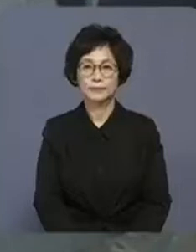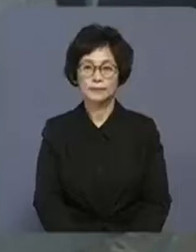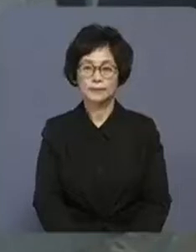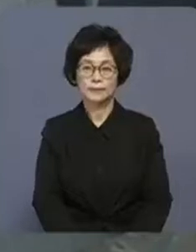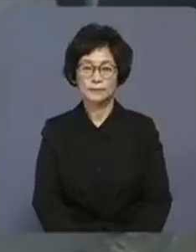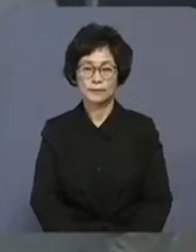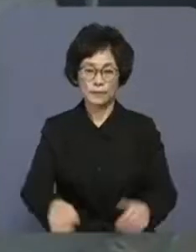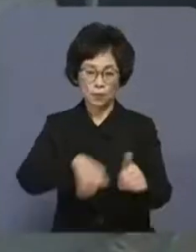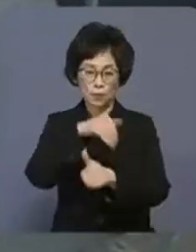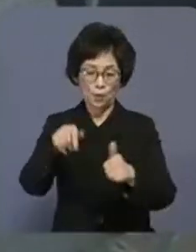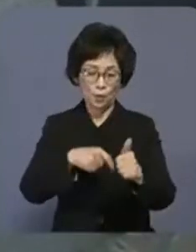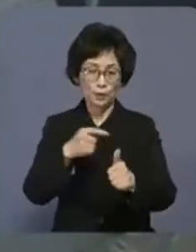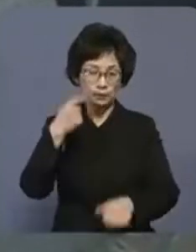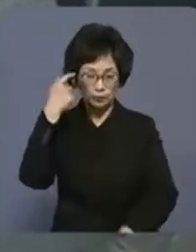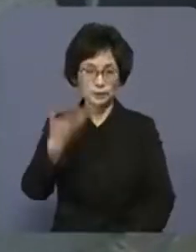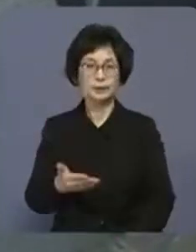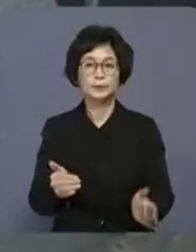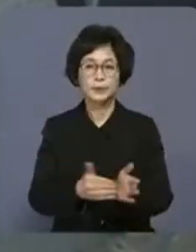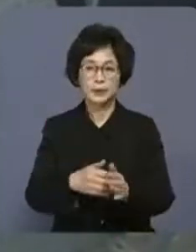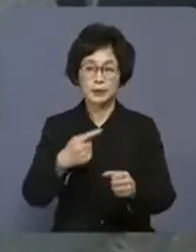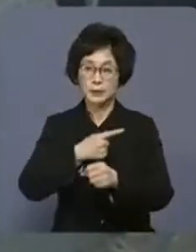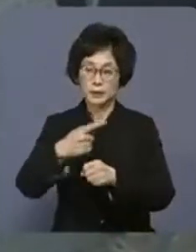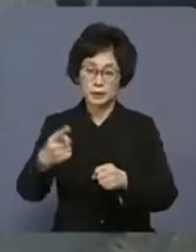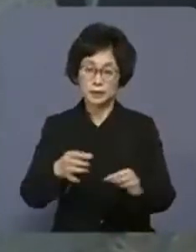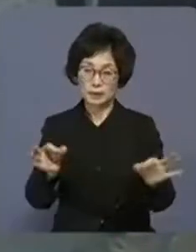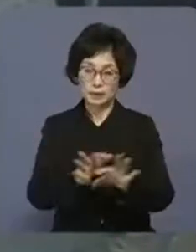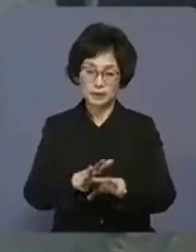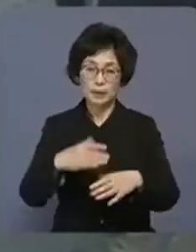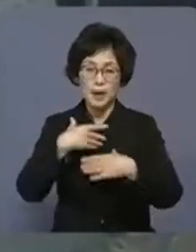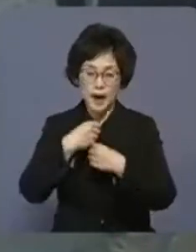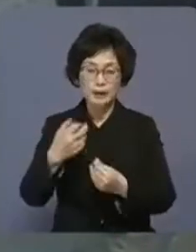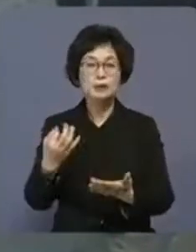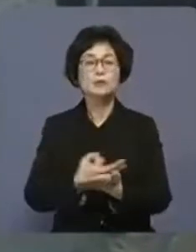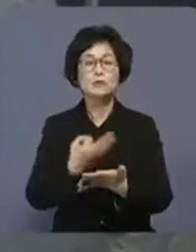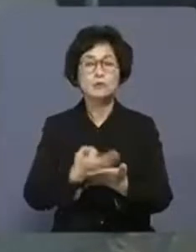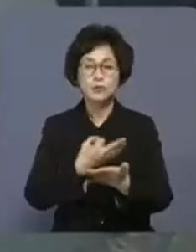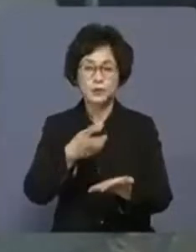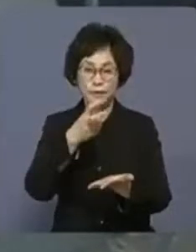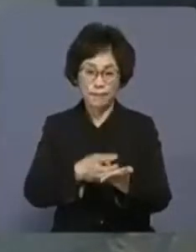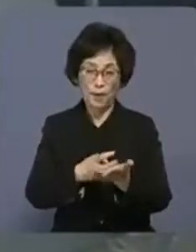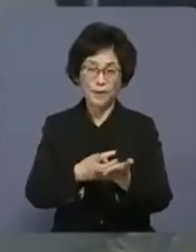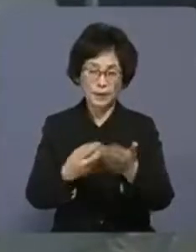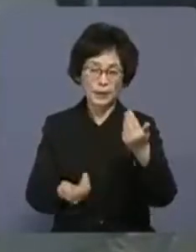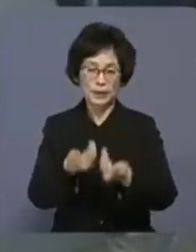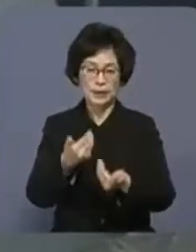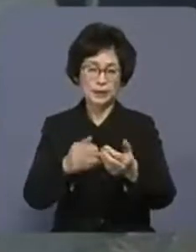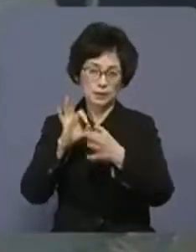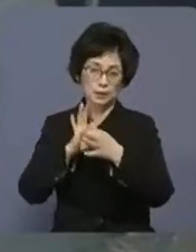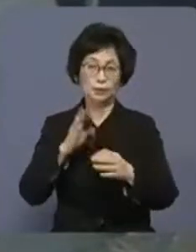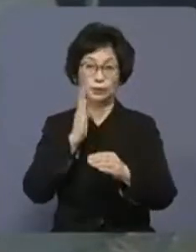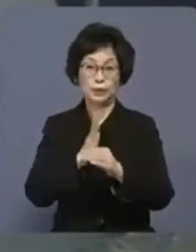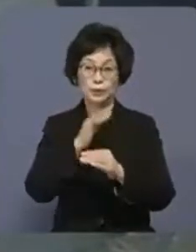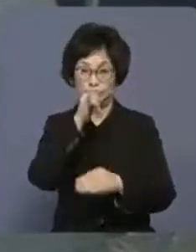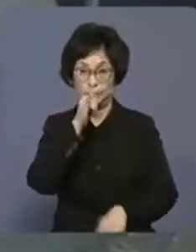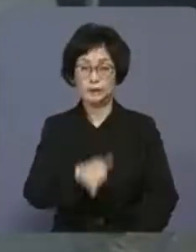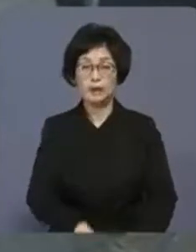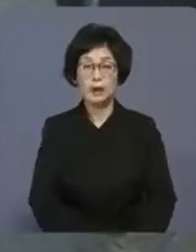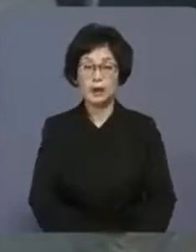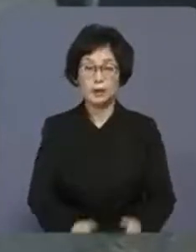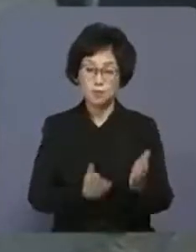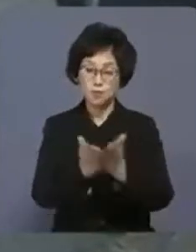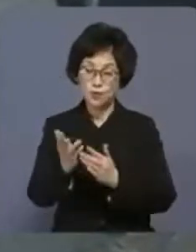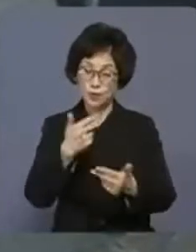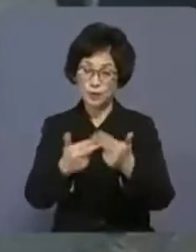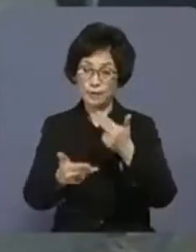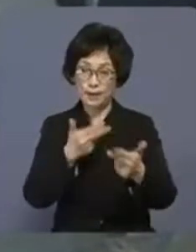4 현장소식 들어갔습니다 내년 소멸을 앞둔 안전 우림 제를 높고 갈등이 계속되고 있는 건데요 무역협회 등으로